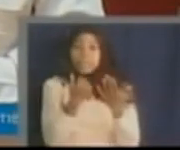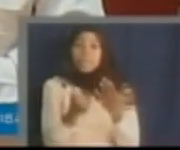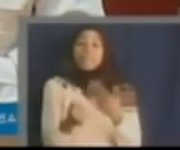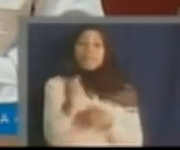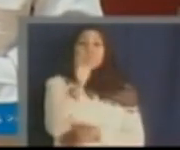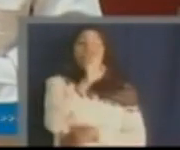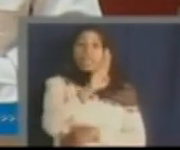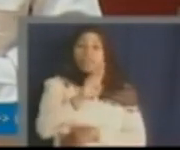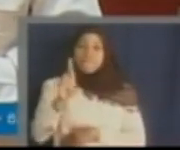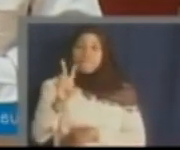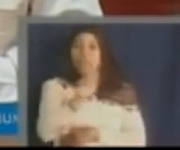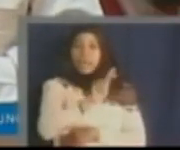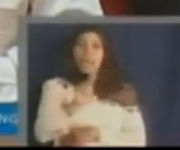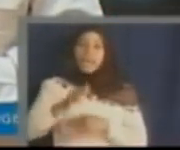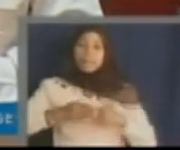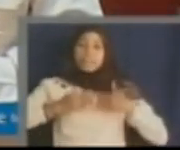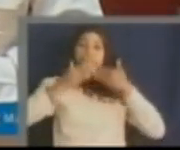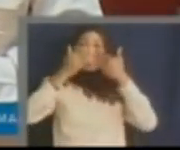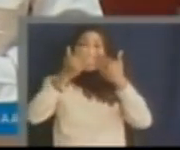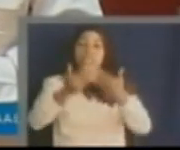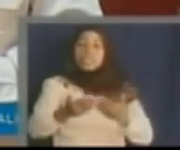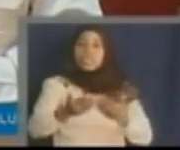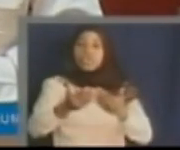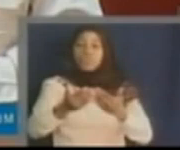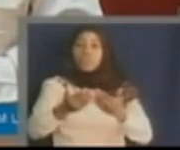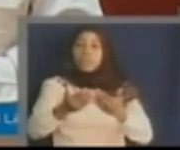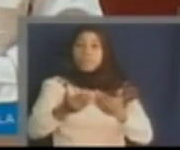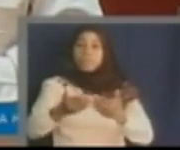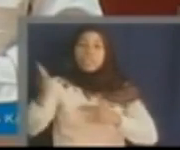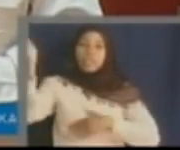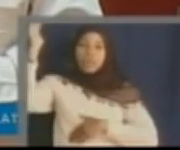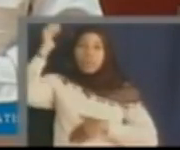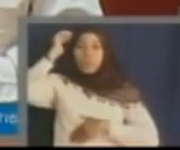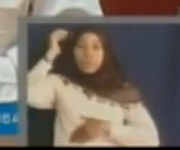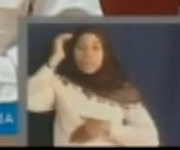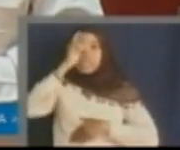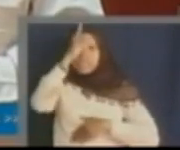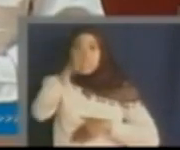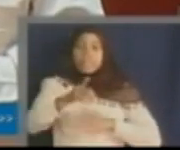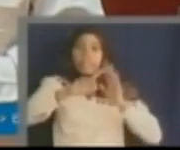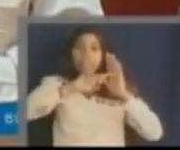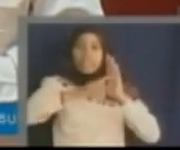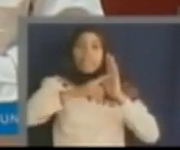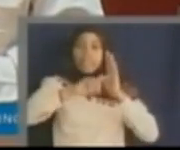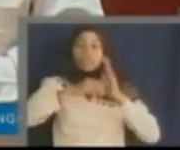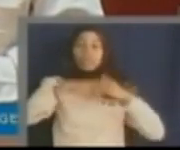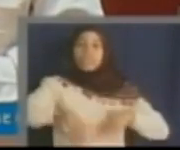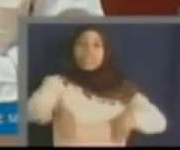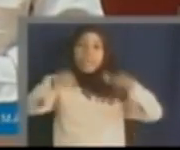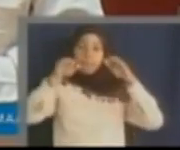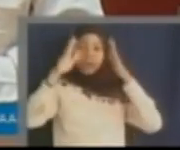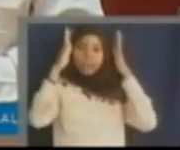kama zilivyowasilishwa kwa kuzingatia kanuni za bunge maalum, hususan